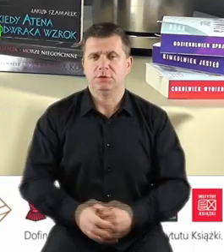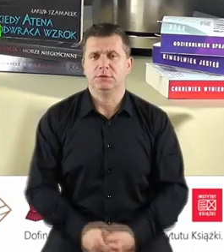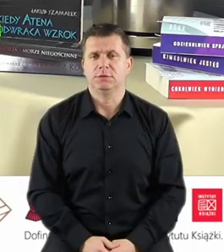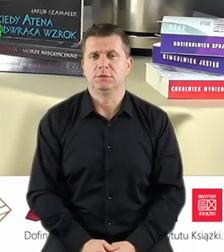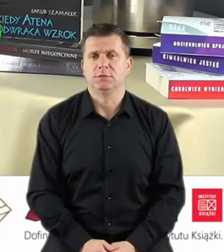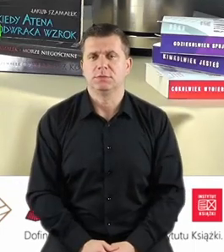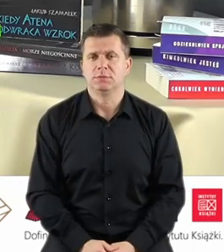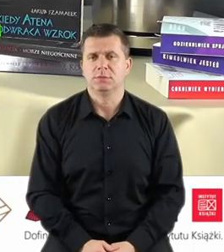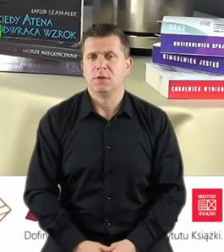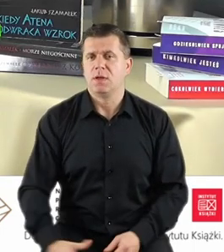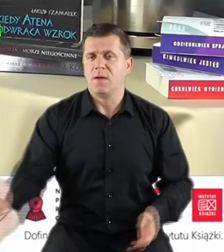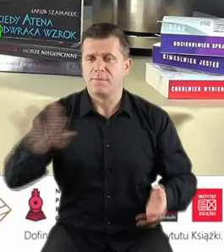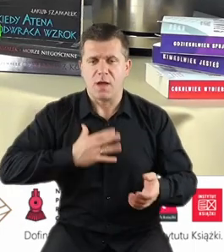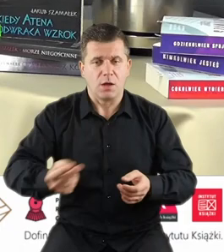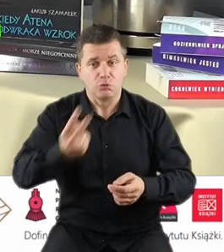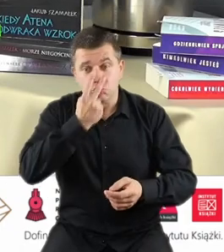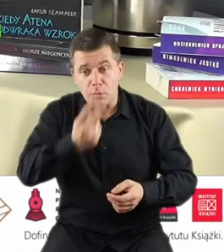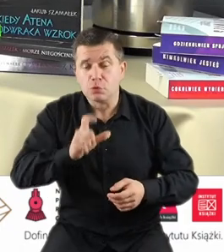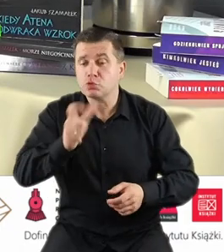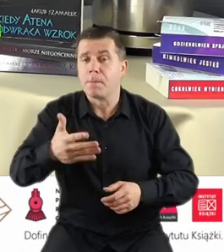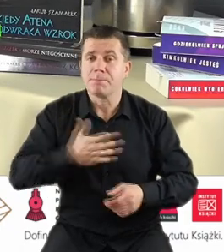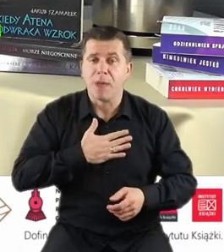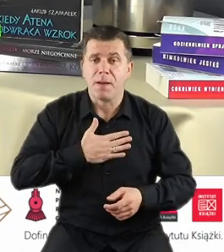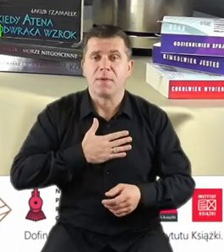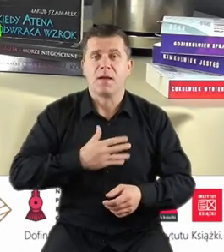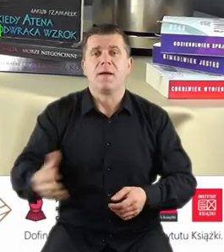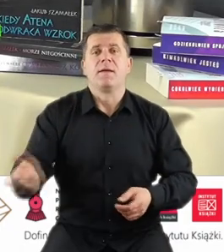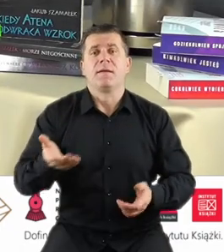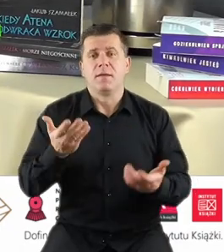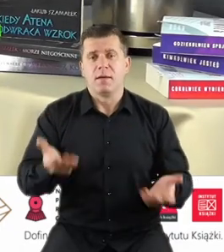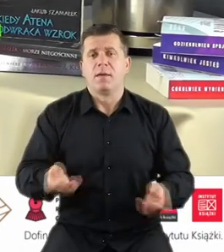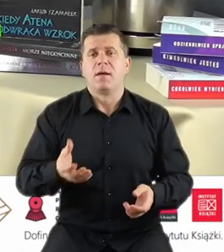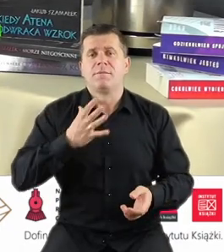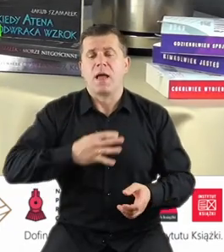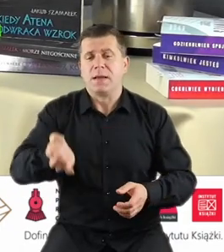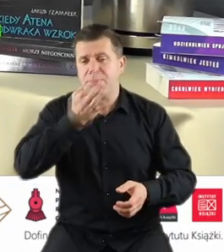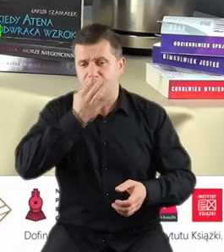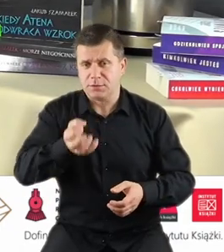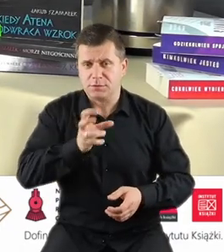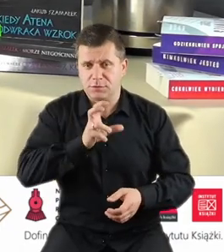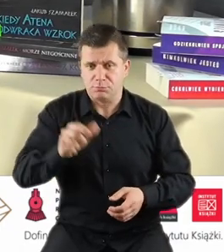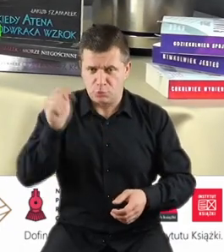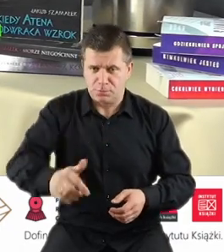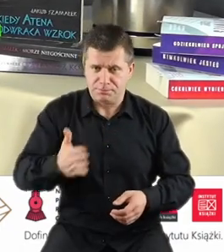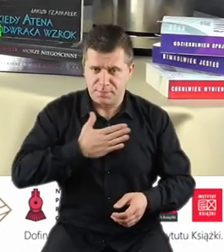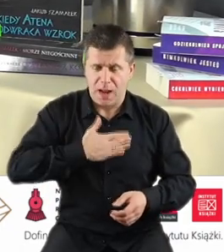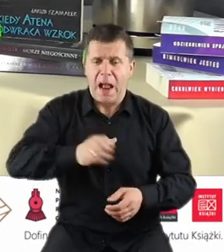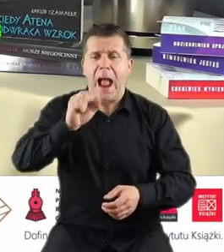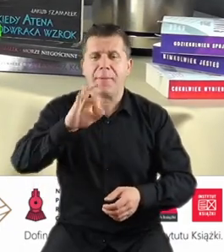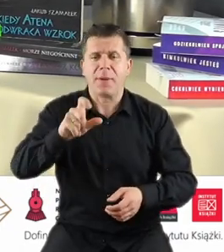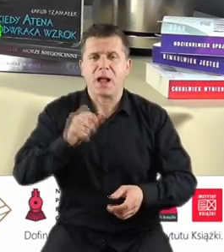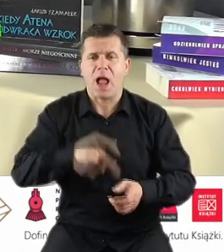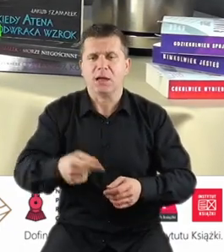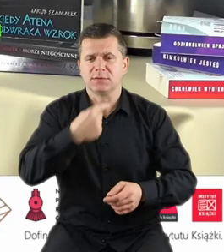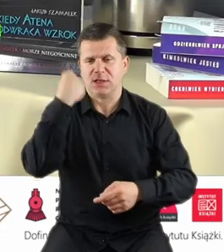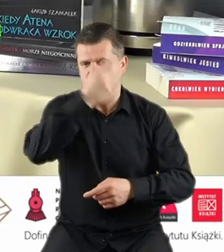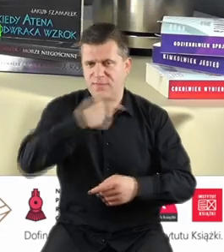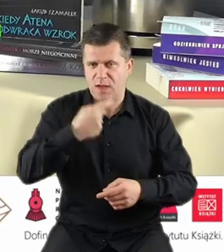warto zadać sobie pytanie, czy ja rzeczywiście muszę mieć aplikację, która postarza moją twarz, a w zamian ściąga wszystko, co mam na